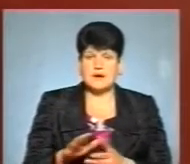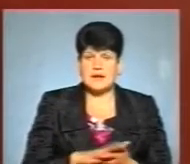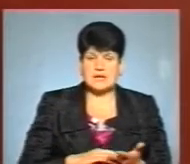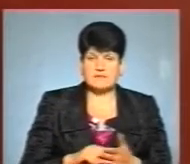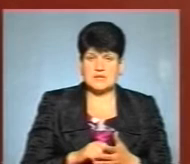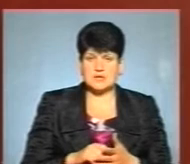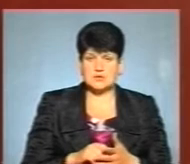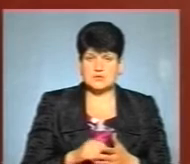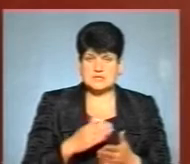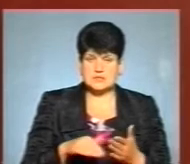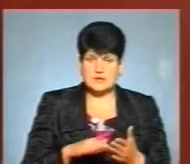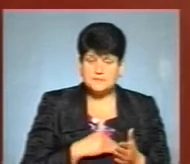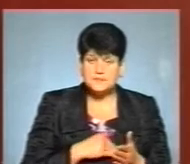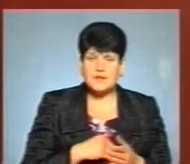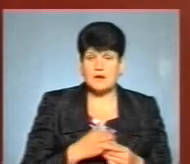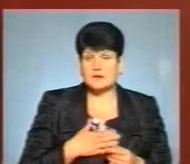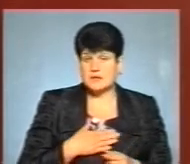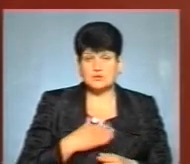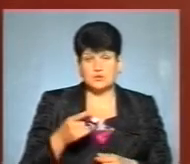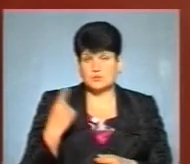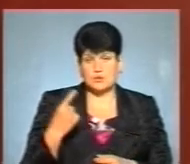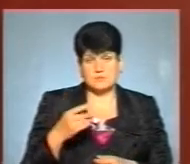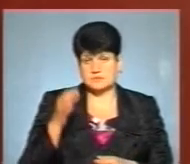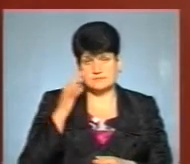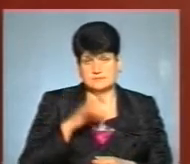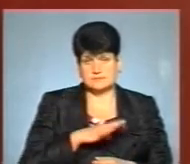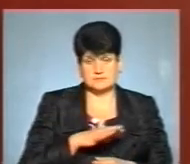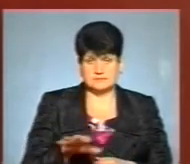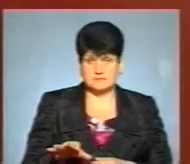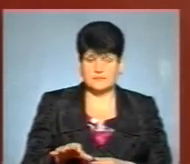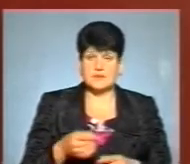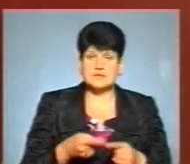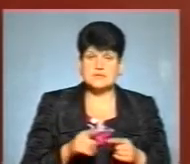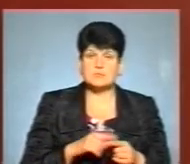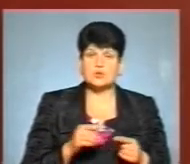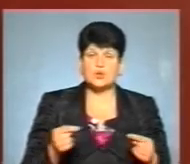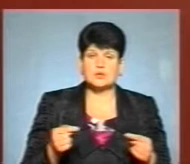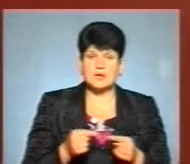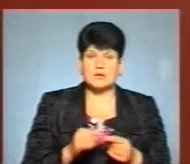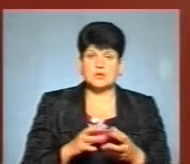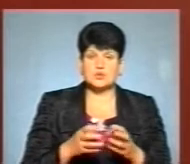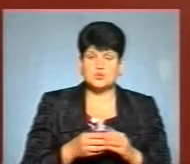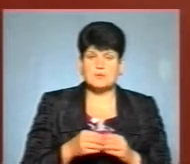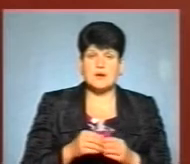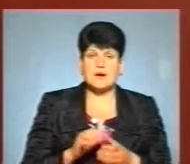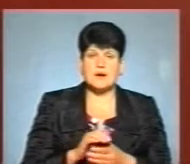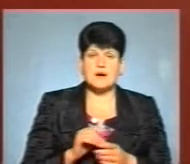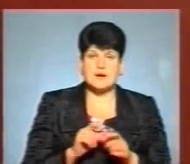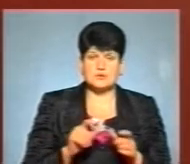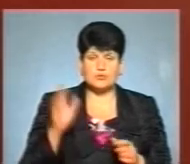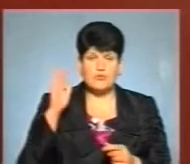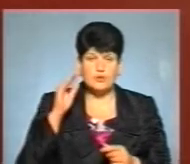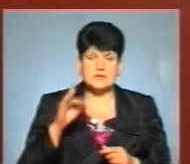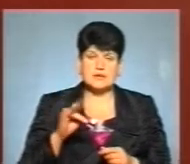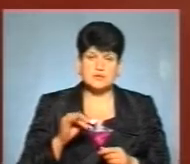Однак наша Тернопільська область там наразі не була згадана. Йдеться про конкретну суму Агентства водних ресурсів 92